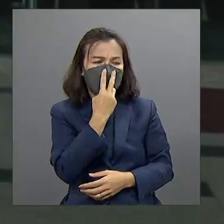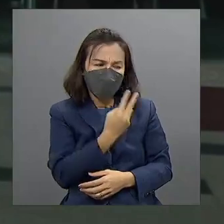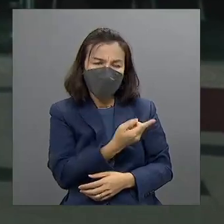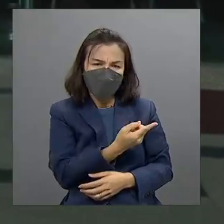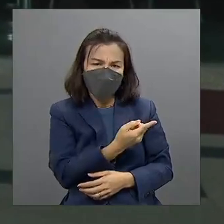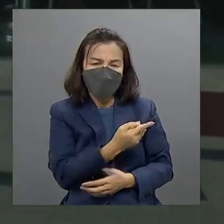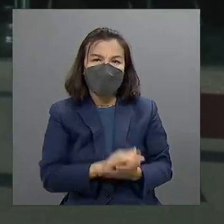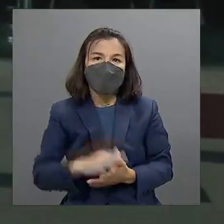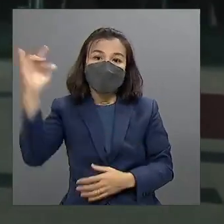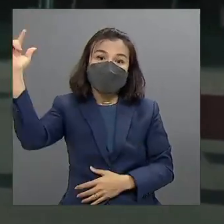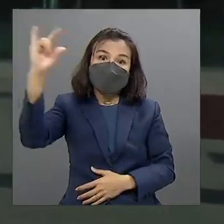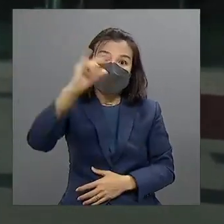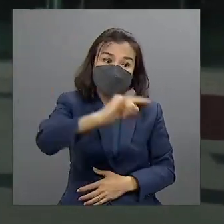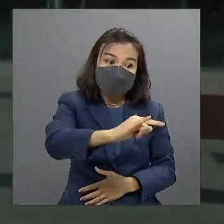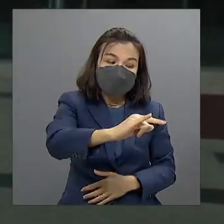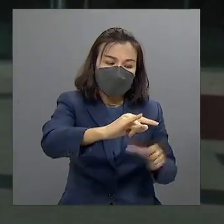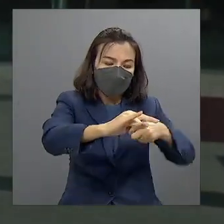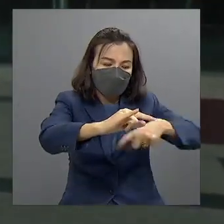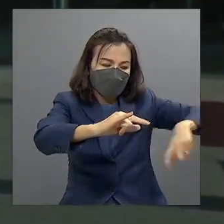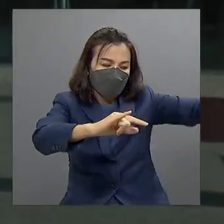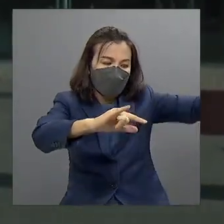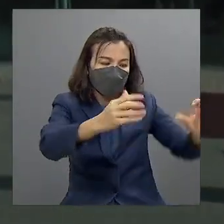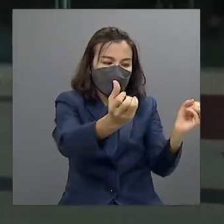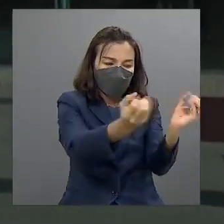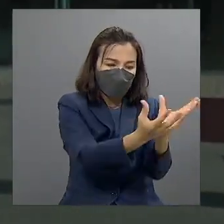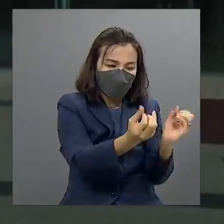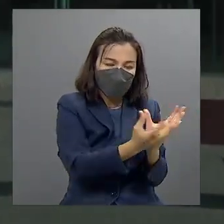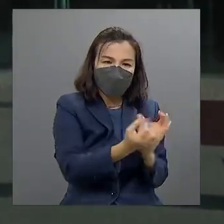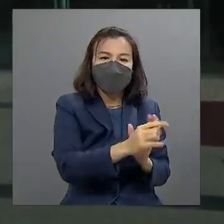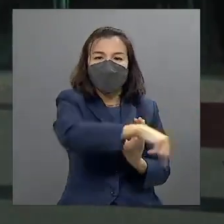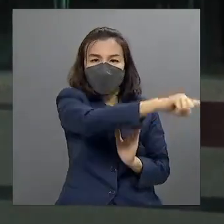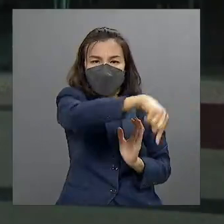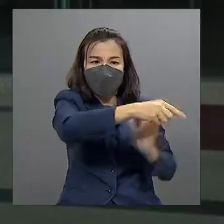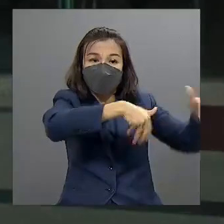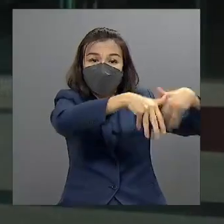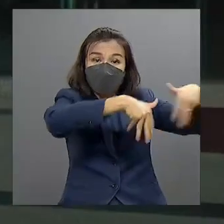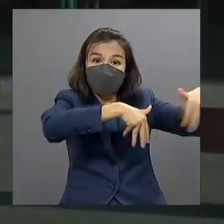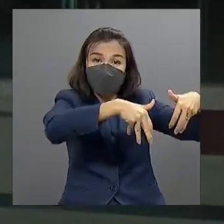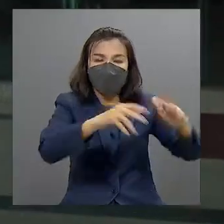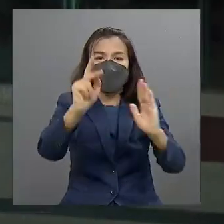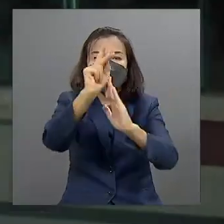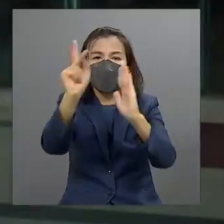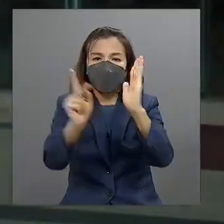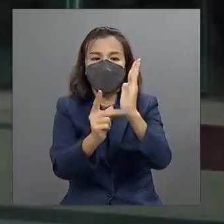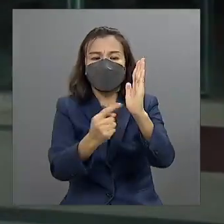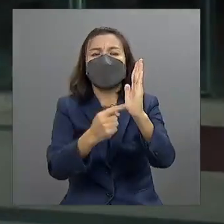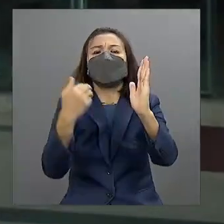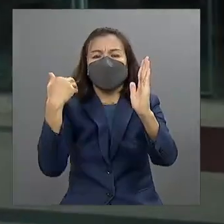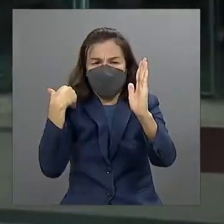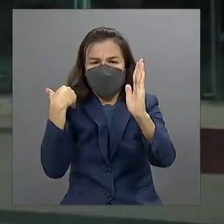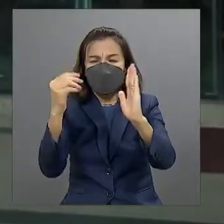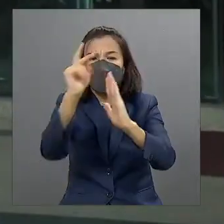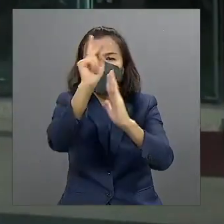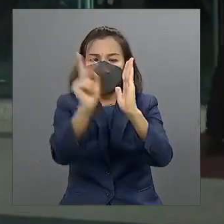จากกฐระเปียบ ตองปฏิบัทไปตามกฐระเปีบที่